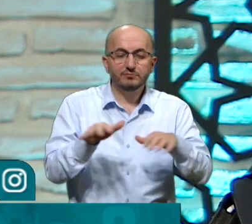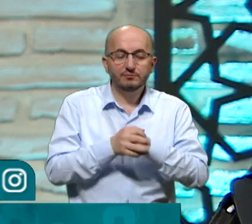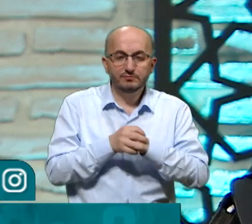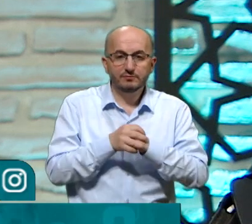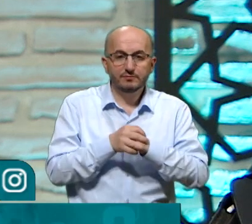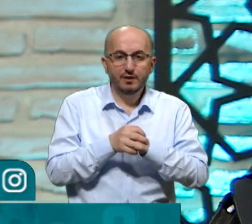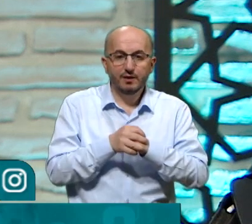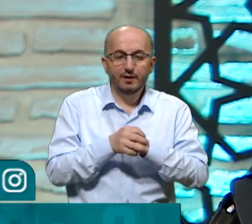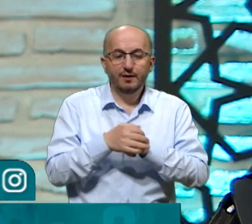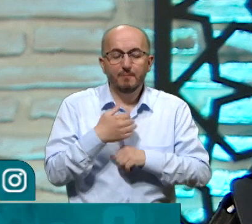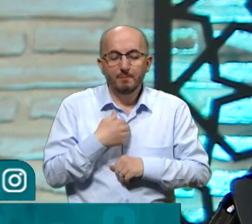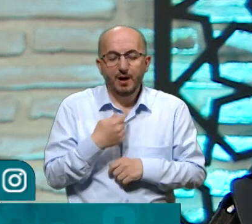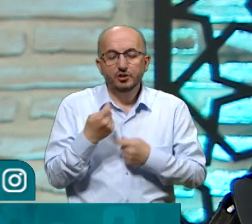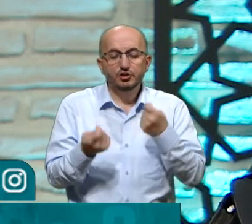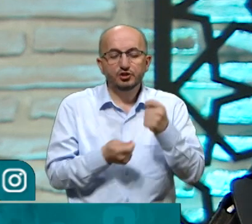olsun